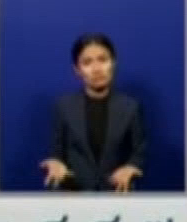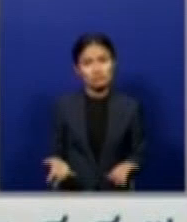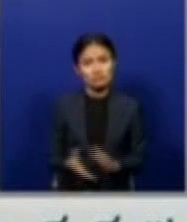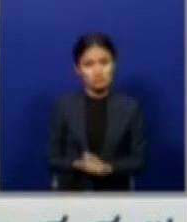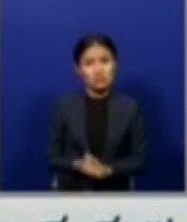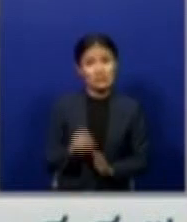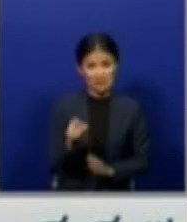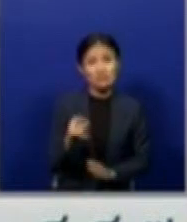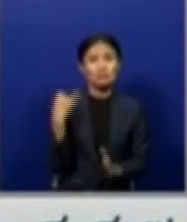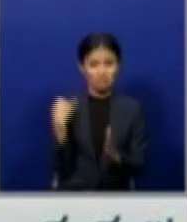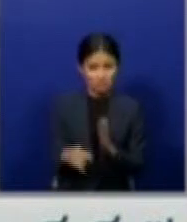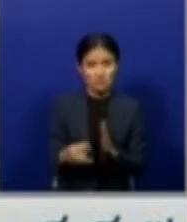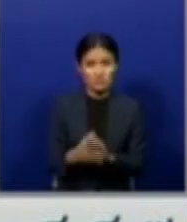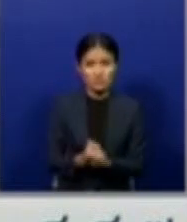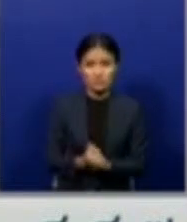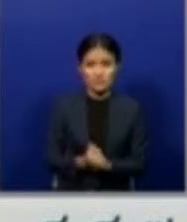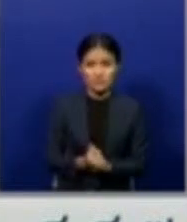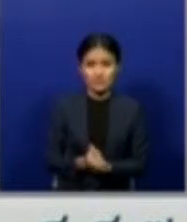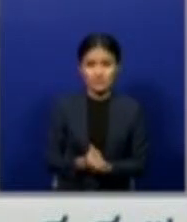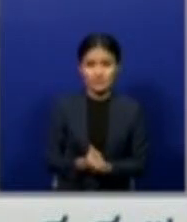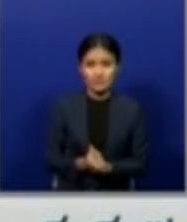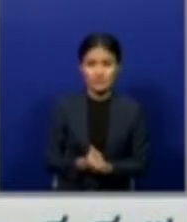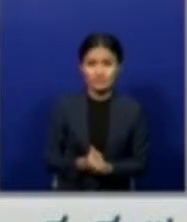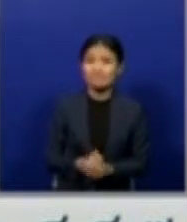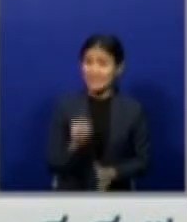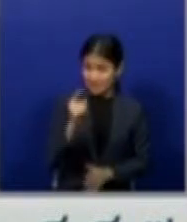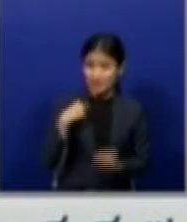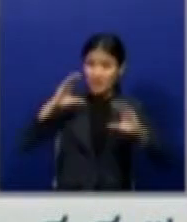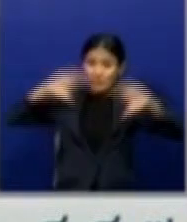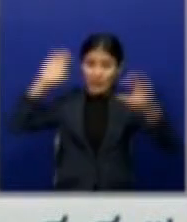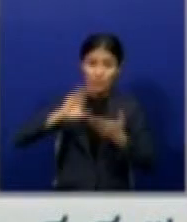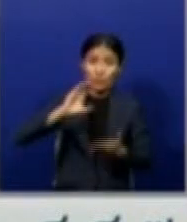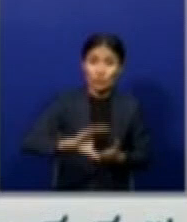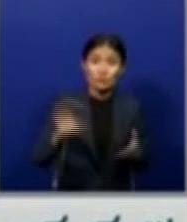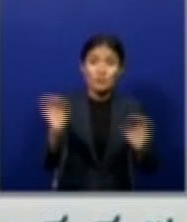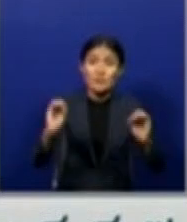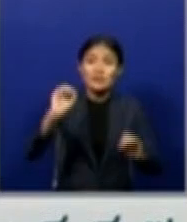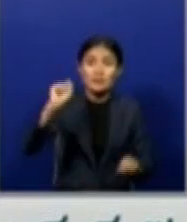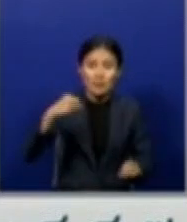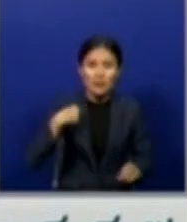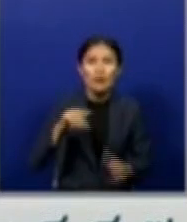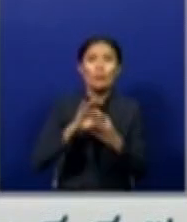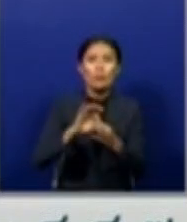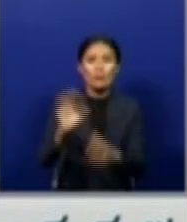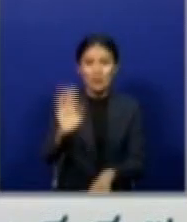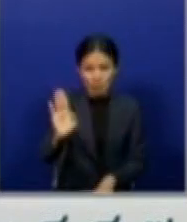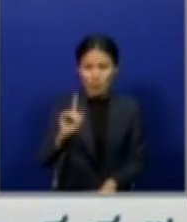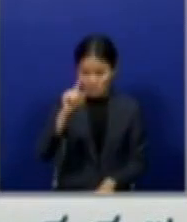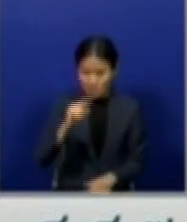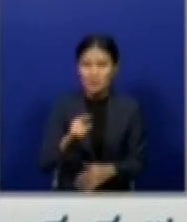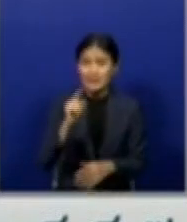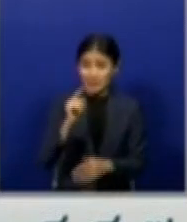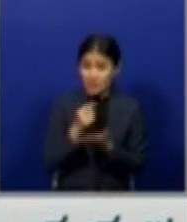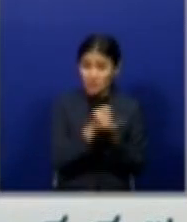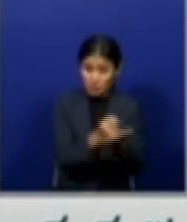ยจริงๆท่านก็ไม่ใช่ผู้ลงทุนนะครับอย่าไปห่วงในเรื่องของเรตติ้งเหมือนกับผู้ลงทุนโดยทั่วไปนะครับในเ